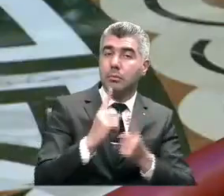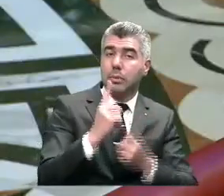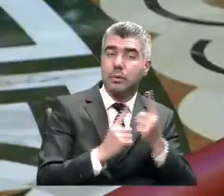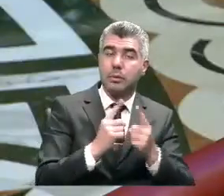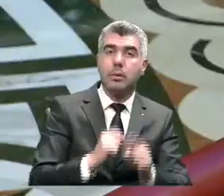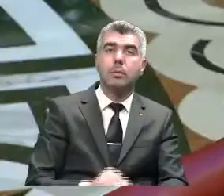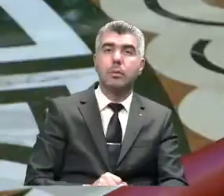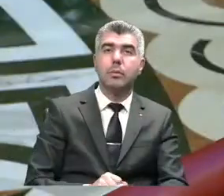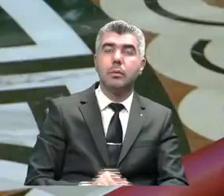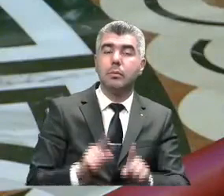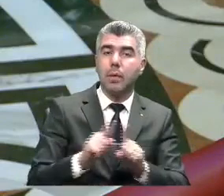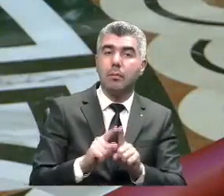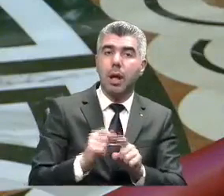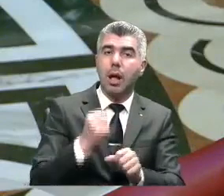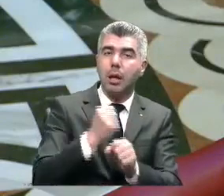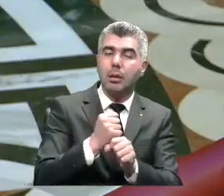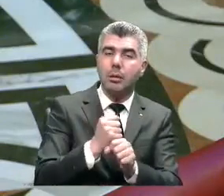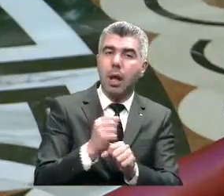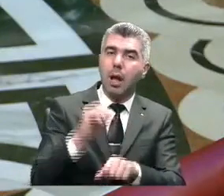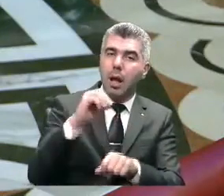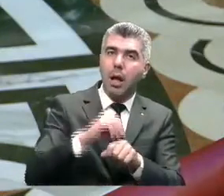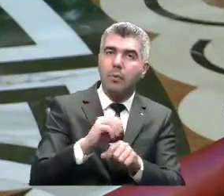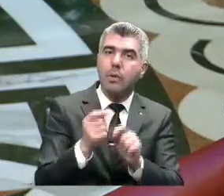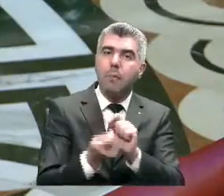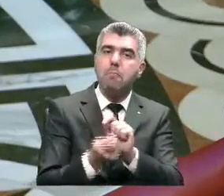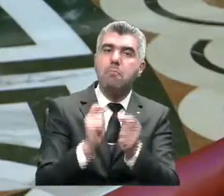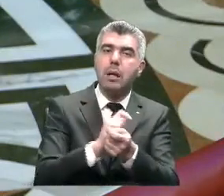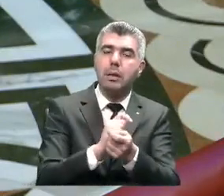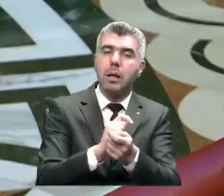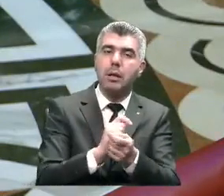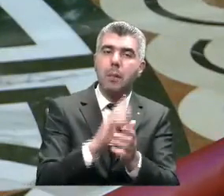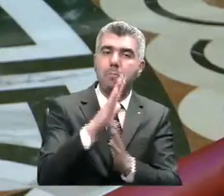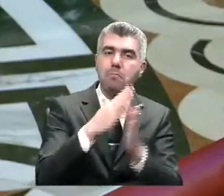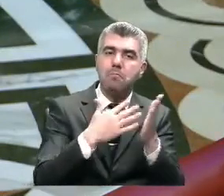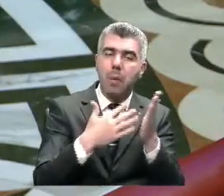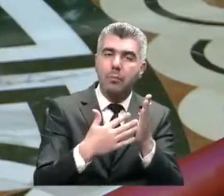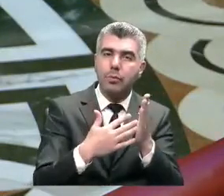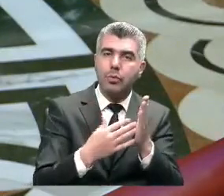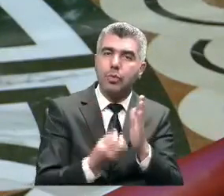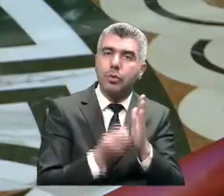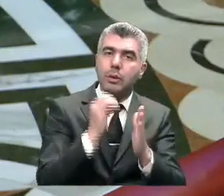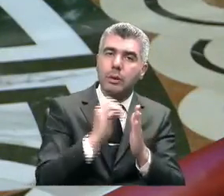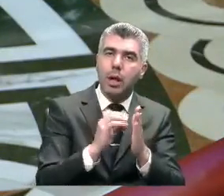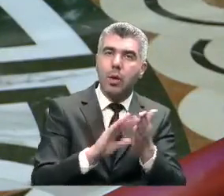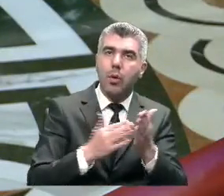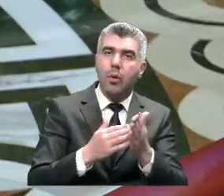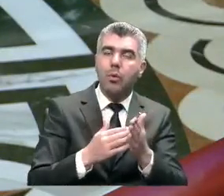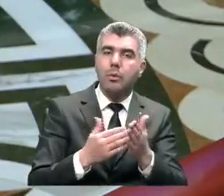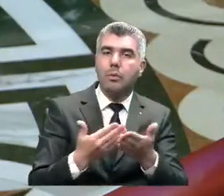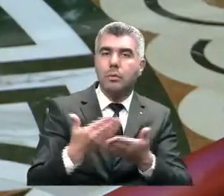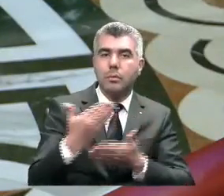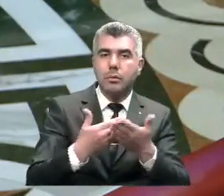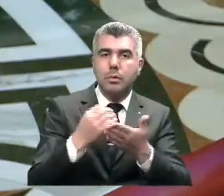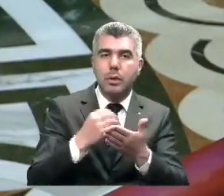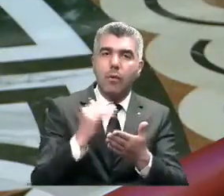فاننا نقوم بتحيين مخططات التدخلات الاستعجاليه وتنظيم تمارين محاكاه لحالات الاستعجالات. شكرا.